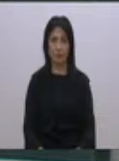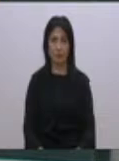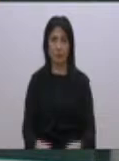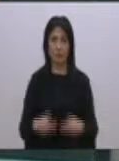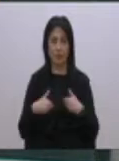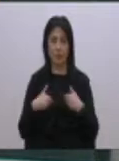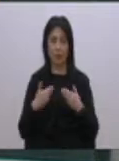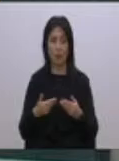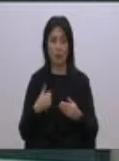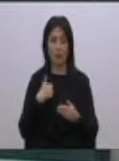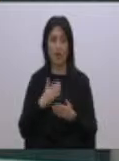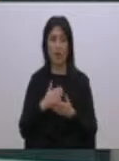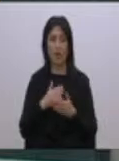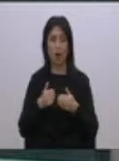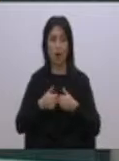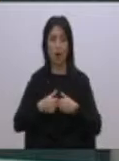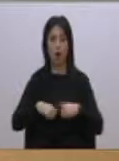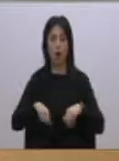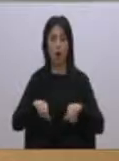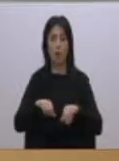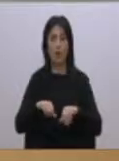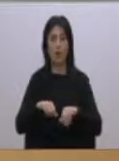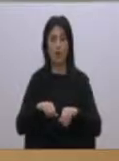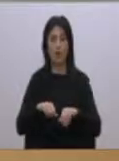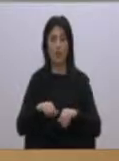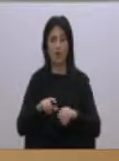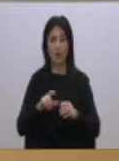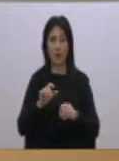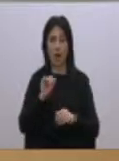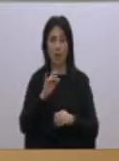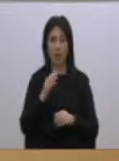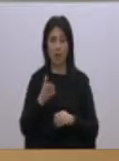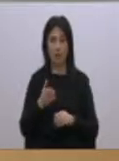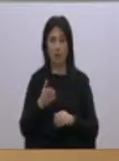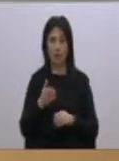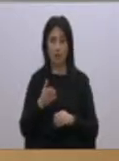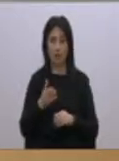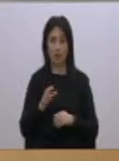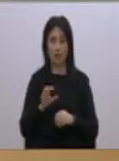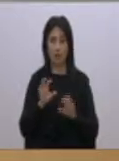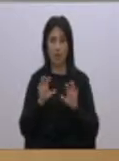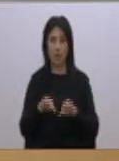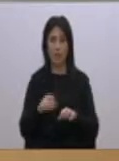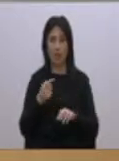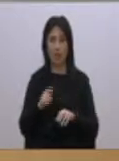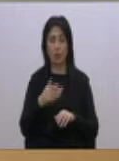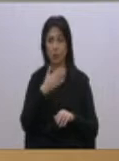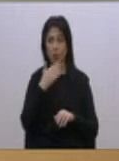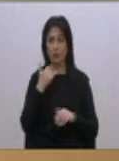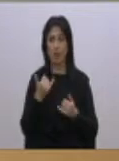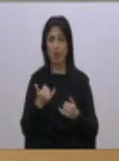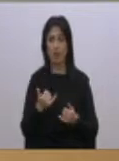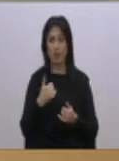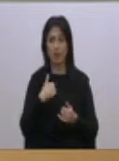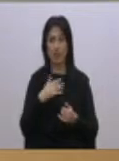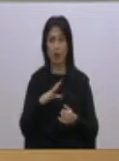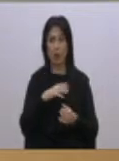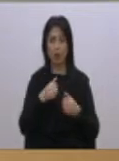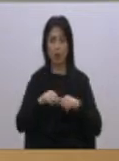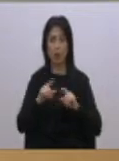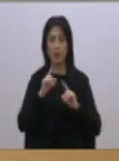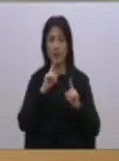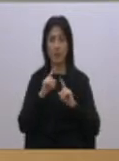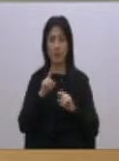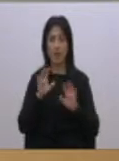Magisamnabit, negahovat, comisii se învârtanga bașice, tauzdomare am tot ce era, izdrez, ce colda comisii stoma,